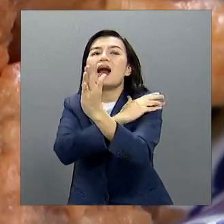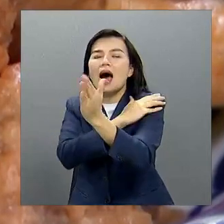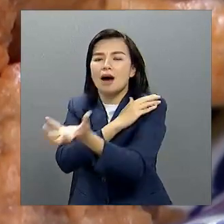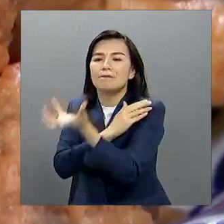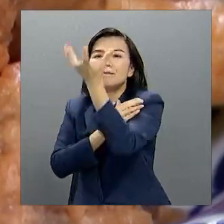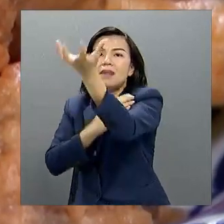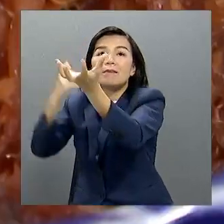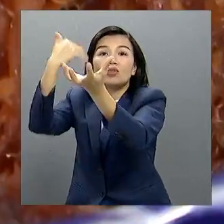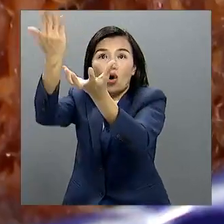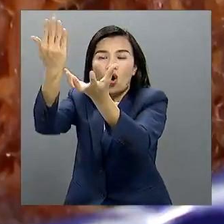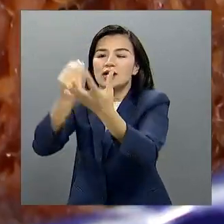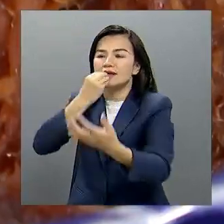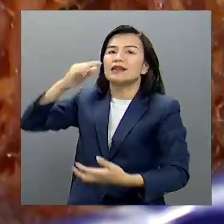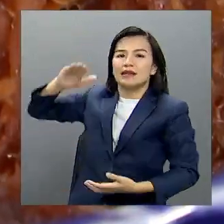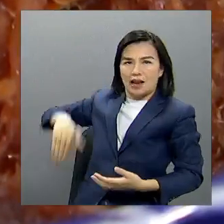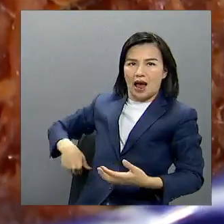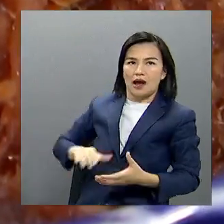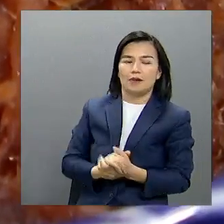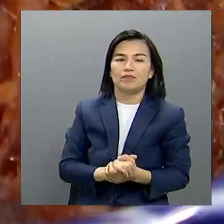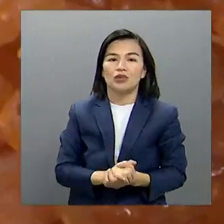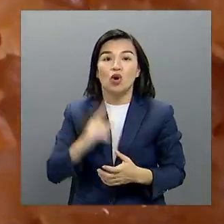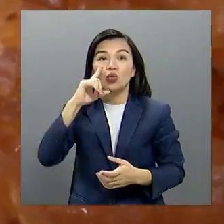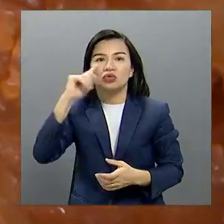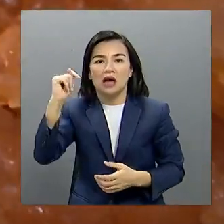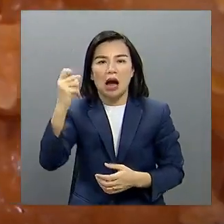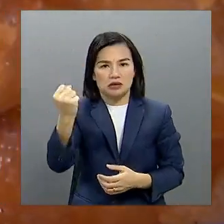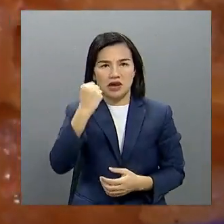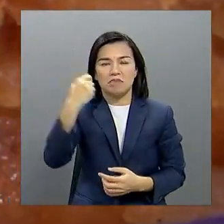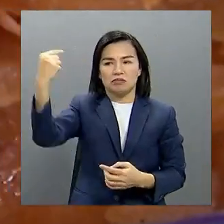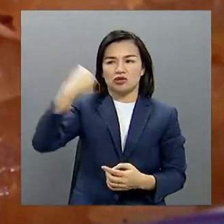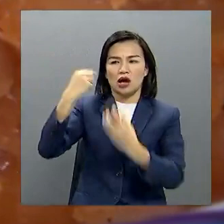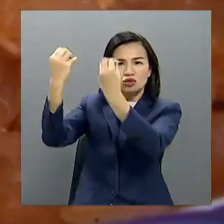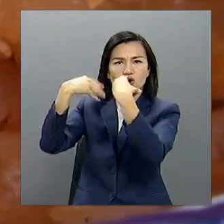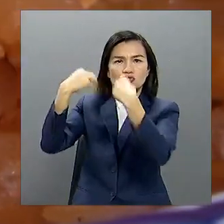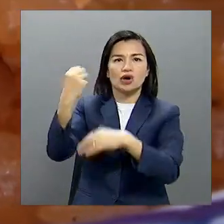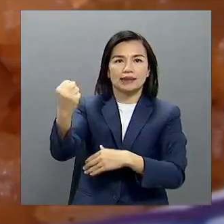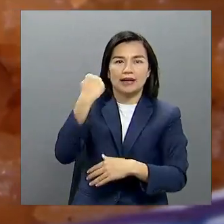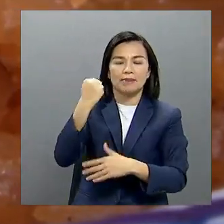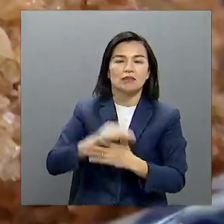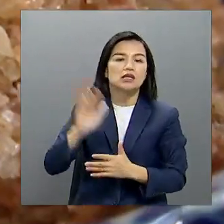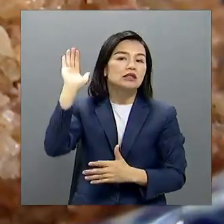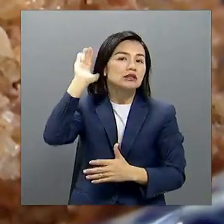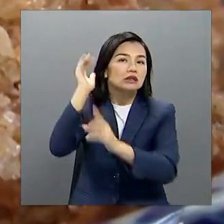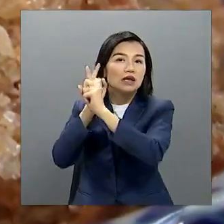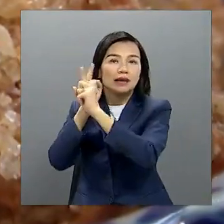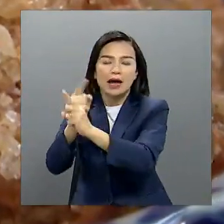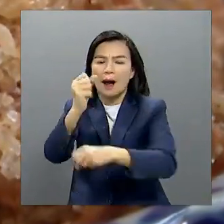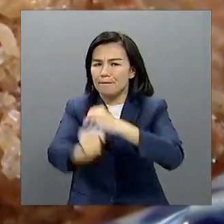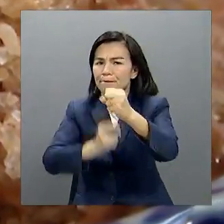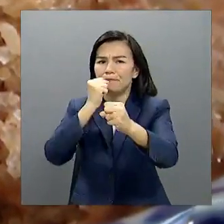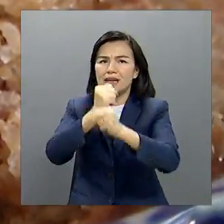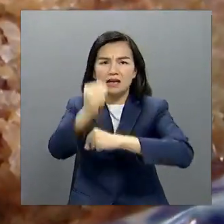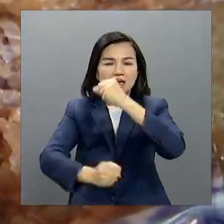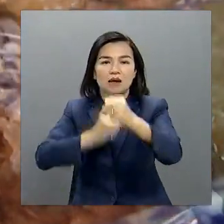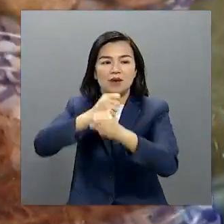ามลูกชิมนะถ้าเป็นตาป้าต้อยจะเป็นคนเข้มงวดเนาะแล้วป้าต้อยก็ได้ยึดถือข้าวแช่ตัวนี้นะลูกทุกปีชุมชนแถวนี้จะหุง